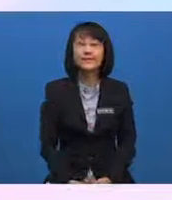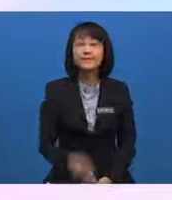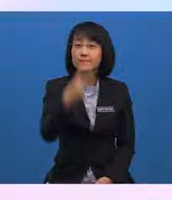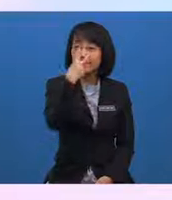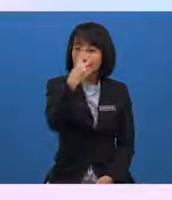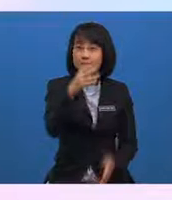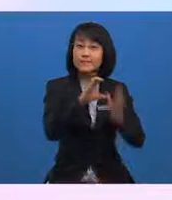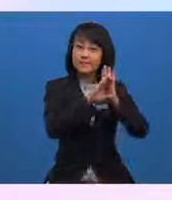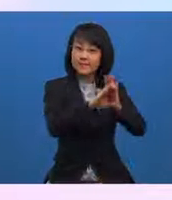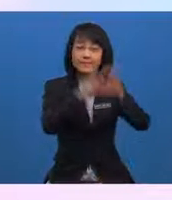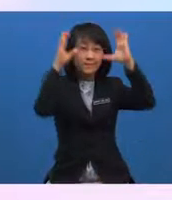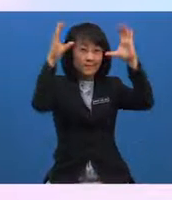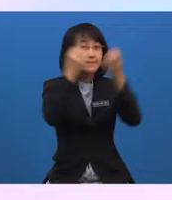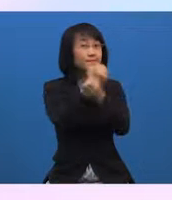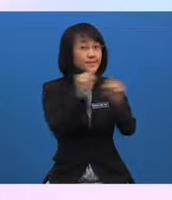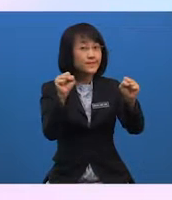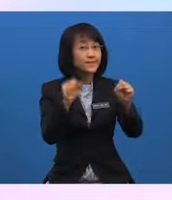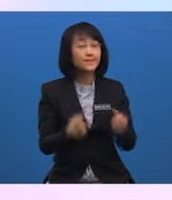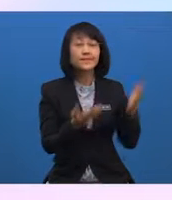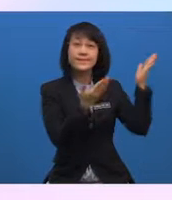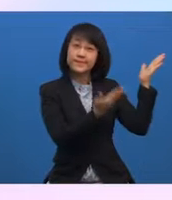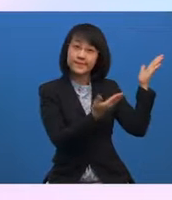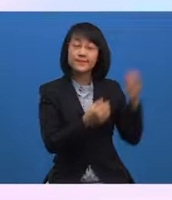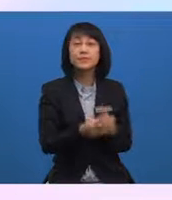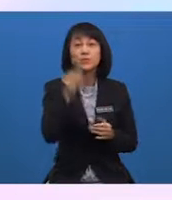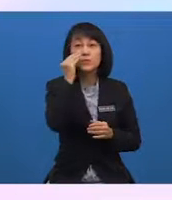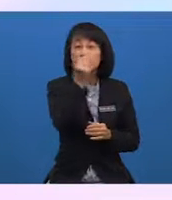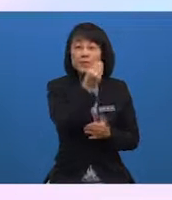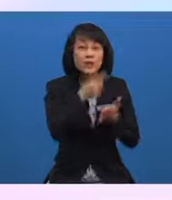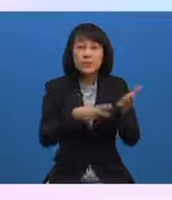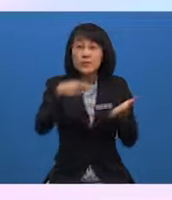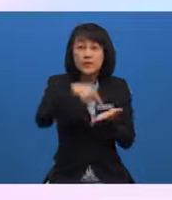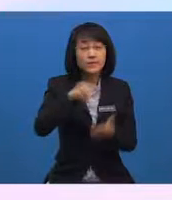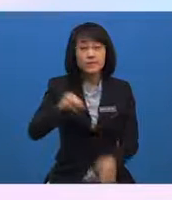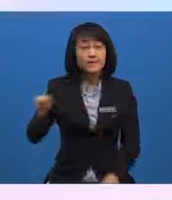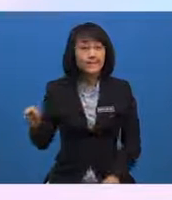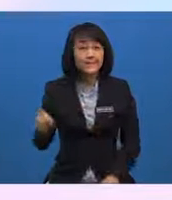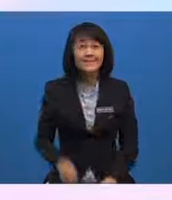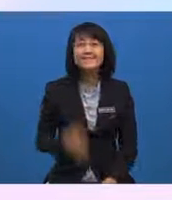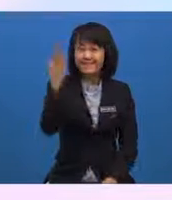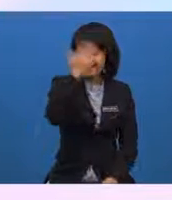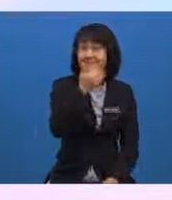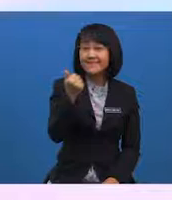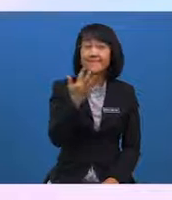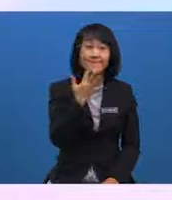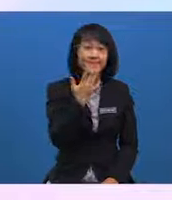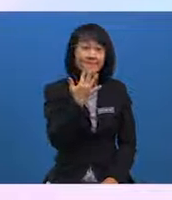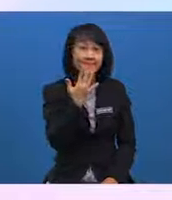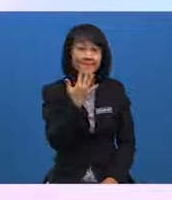Lihat contoh yang cikgu sediakan. Bunga apa ni ya murid-murid? Cantik kan